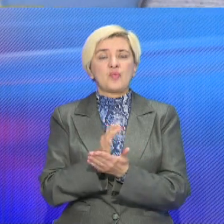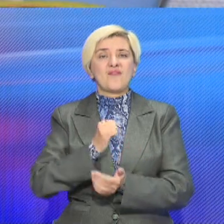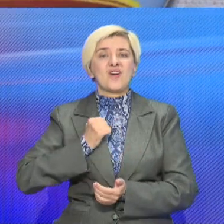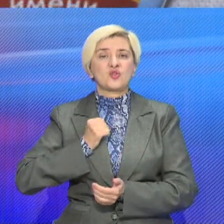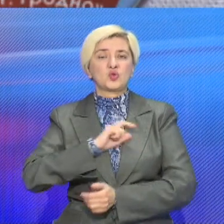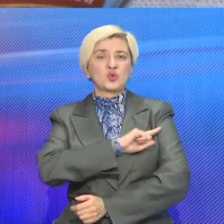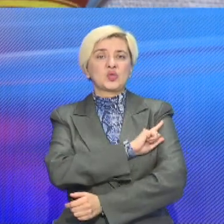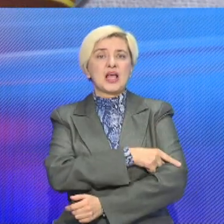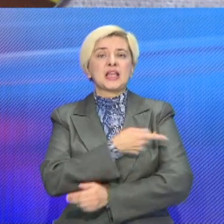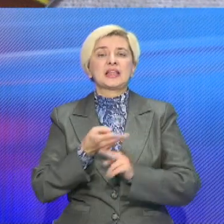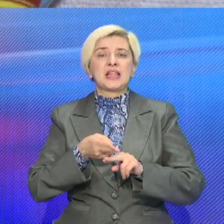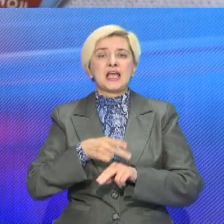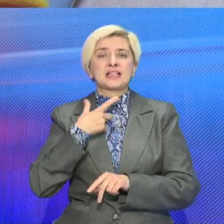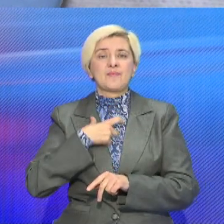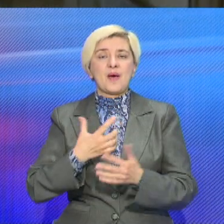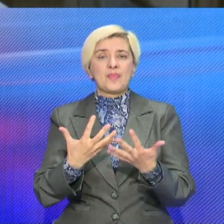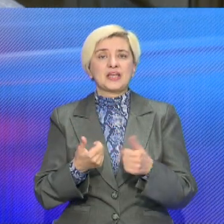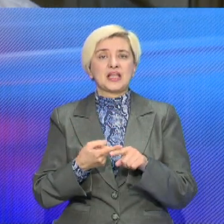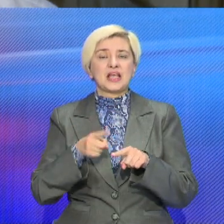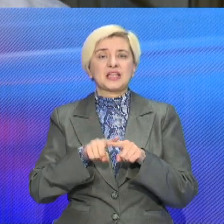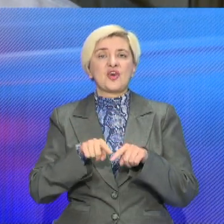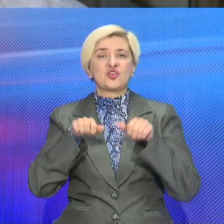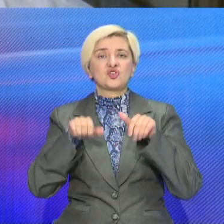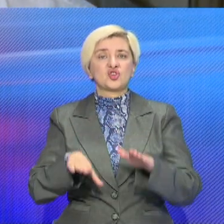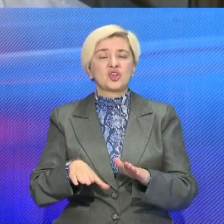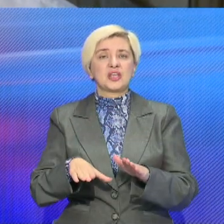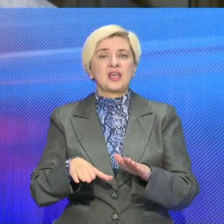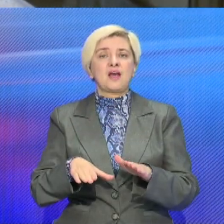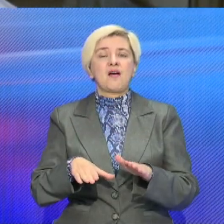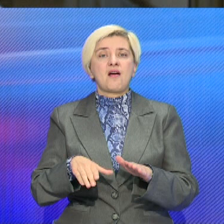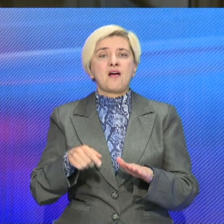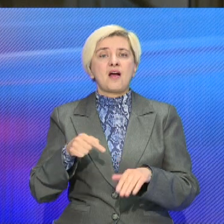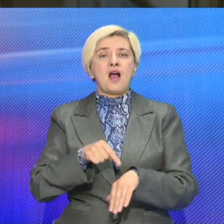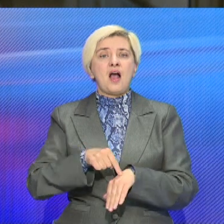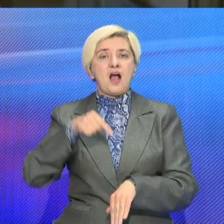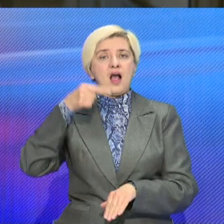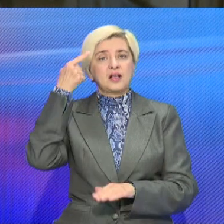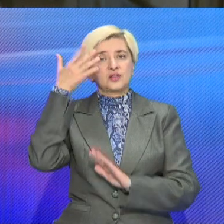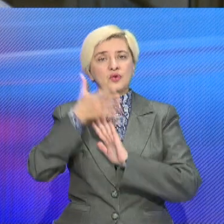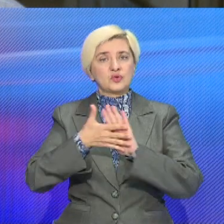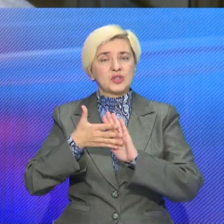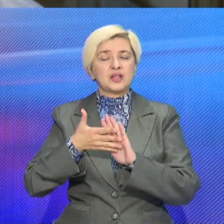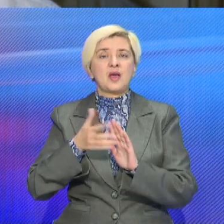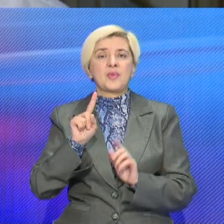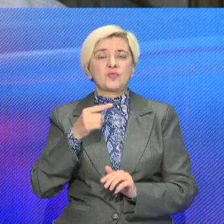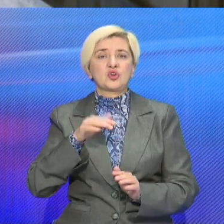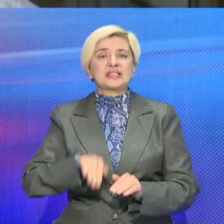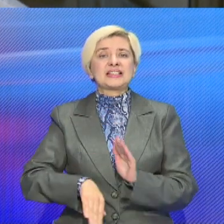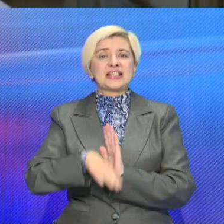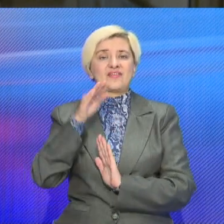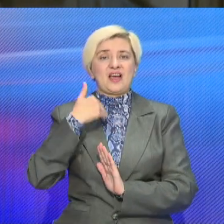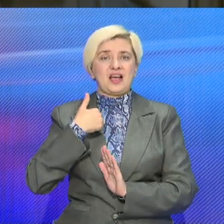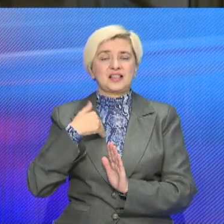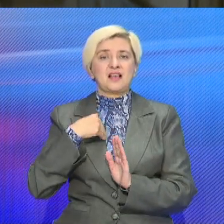Для себя я принял это решение осознанно, потому что я с детства хотел отдать долг Родине.